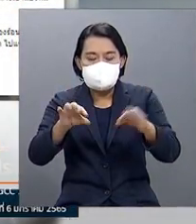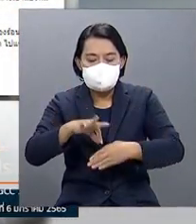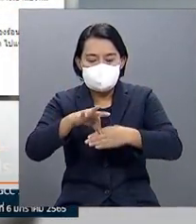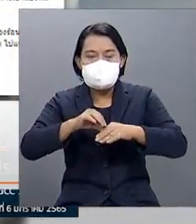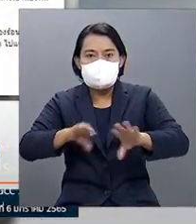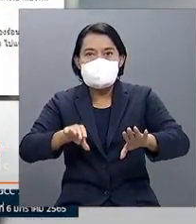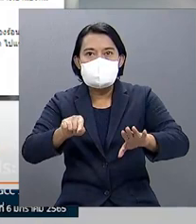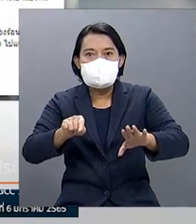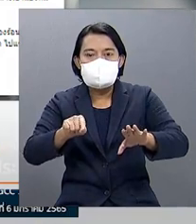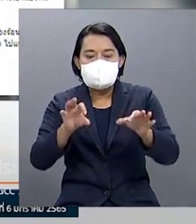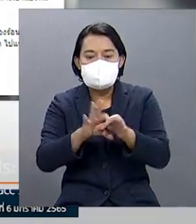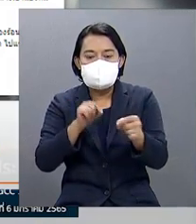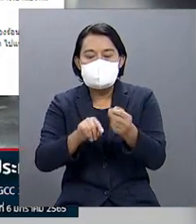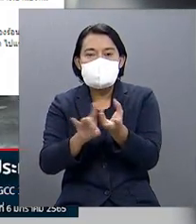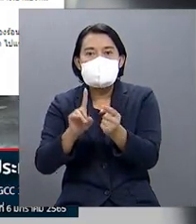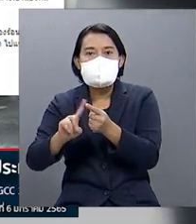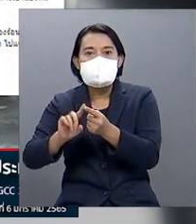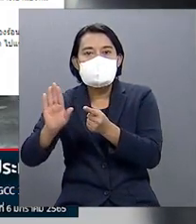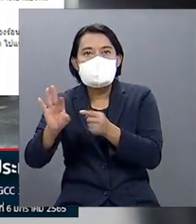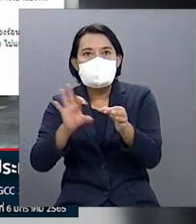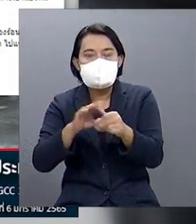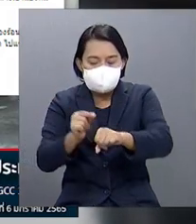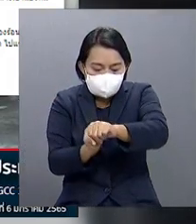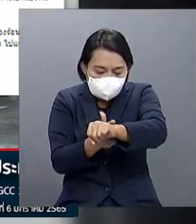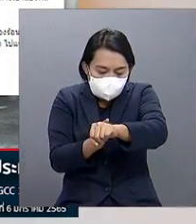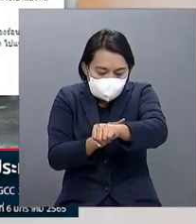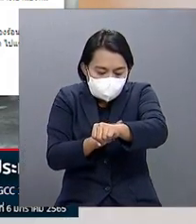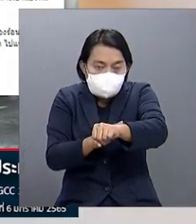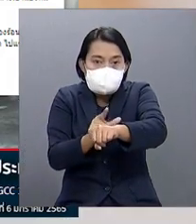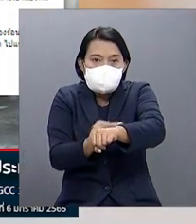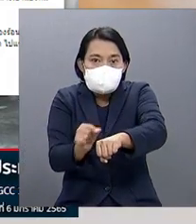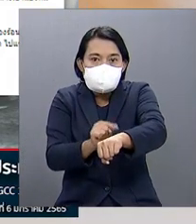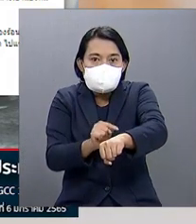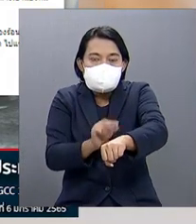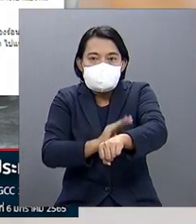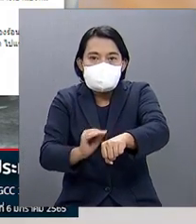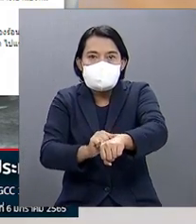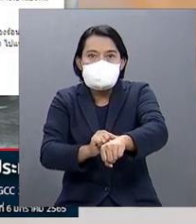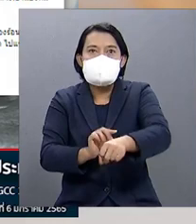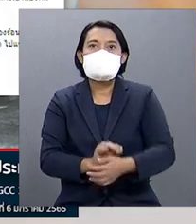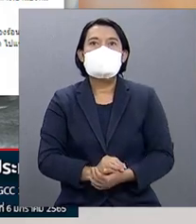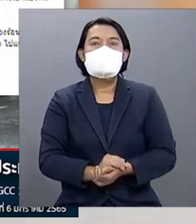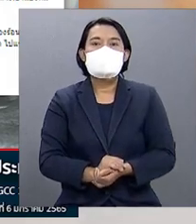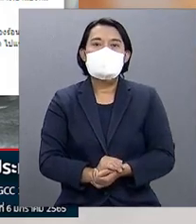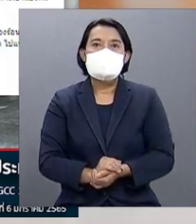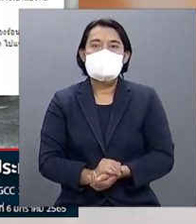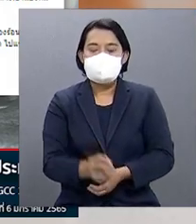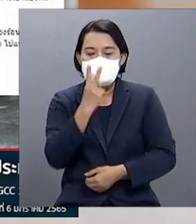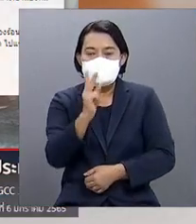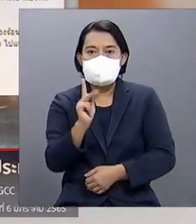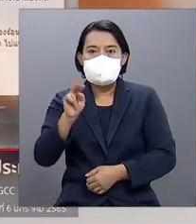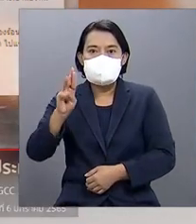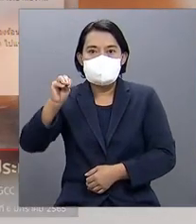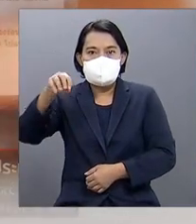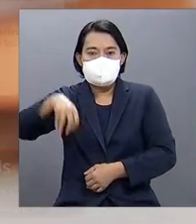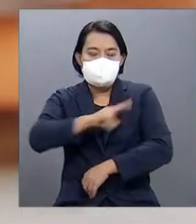พคุณช่วยทำให้ไม่เป็นแผลผุพองหรือว่ารอยแดงจากไฟไหม้น้ำร้อนรวกเรื่องนี้กรมการแพทย์กระทรวงสาธารณสุข